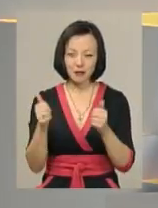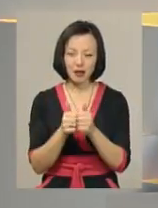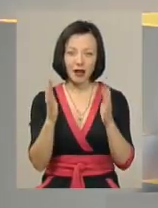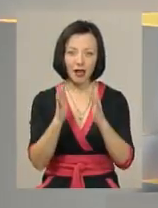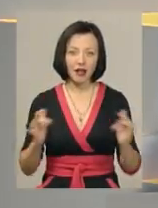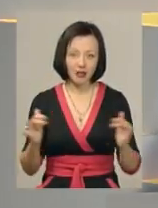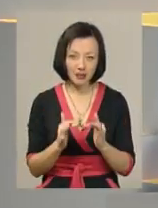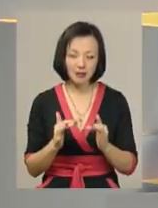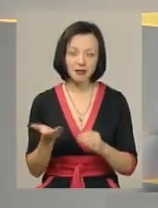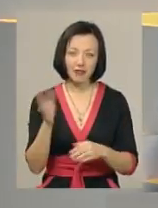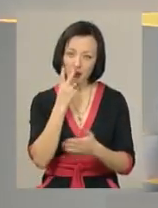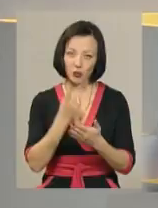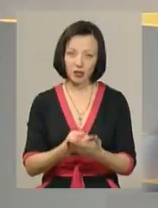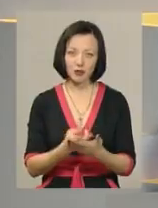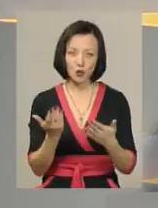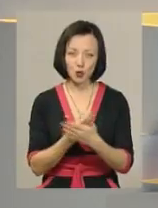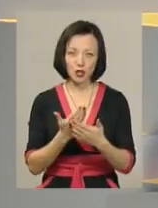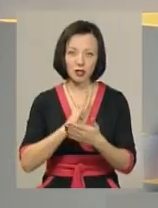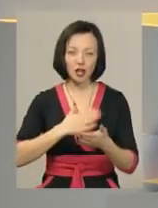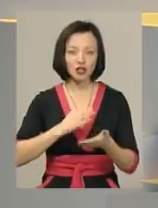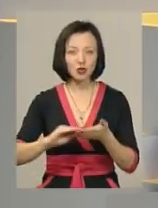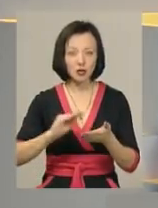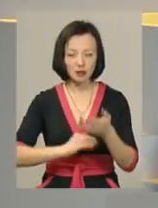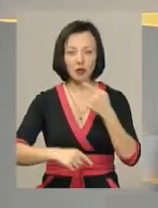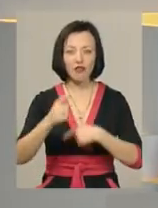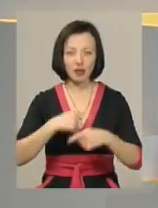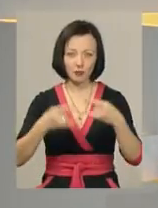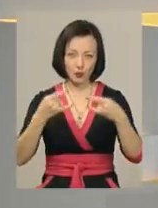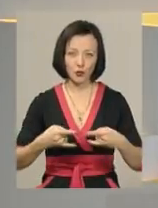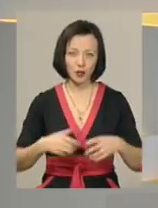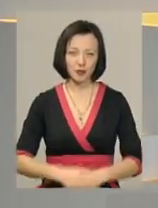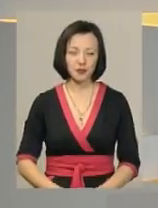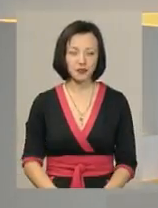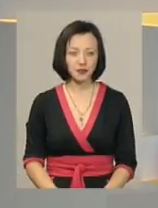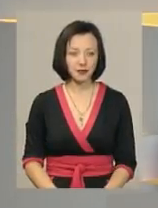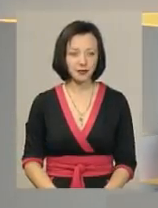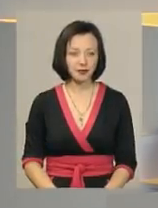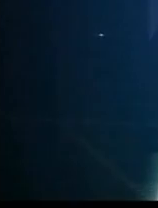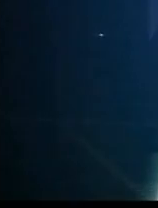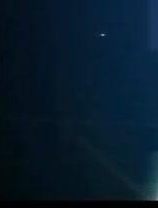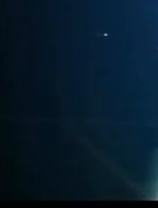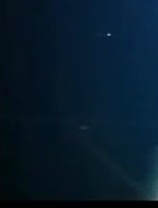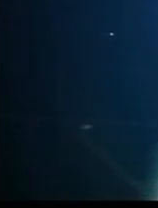ялинки Тож давайте подивимося сюжет наших журналістів і повернемось сюди у